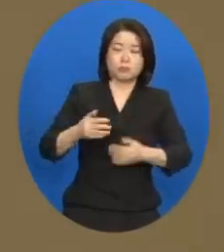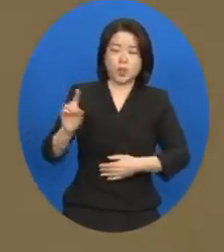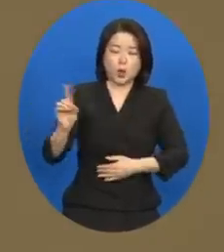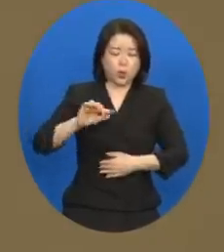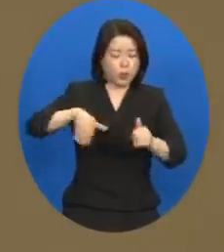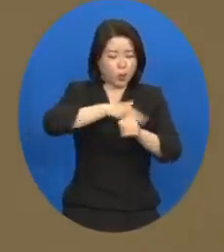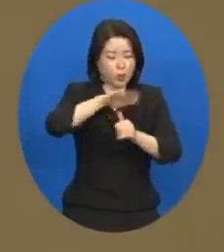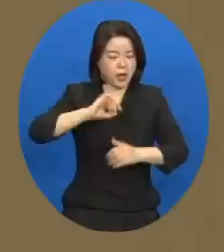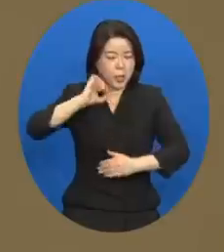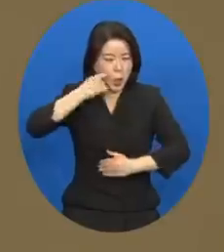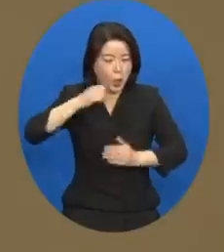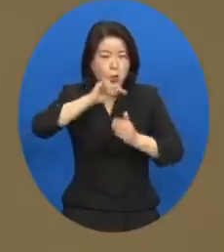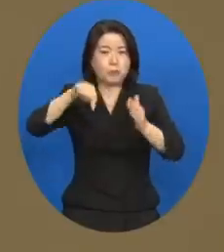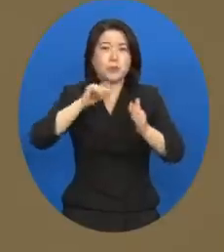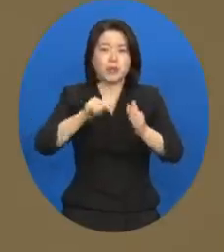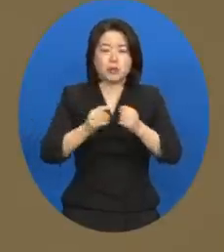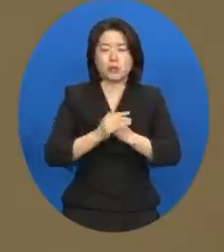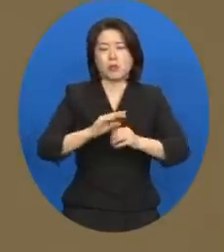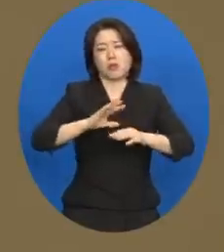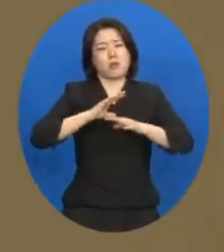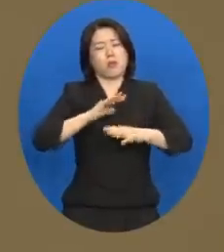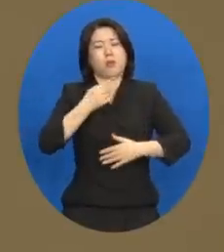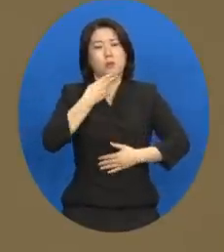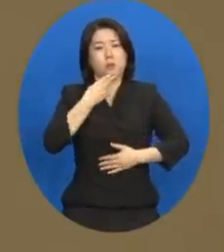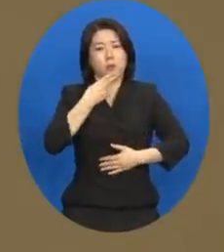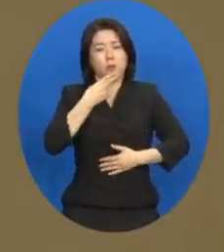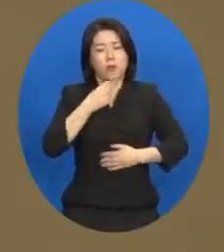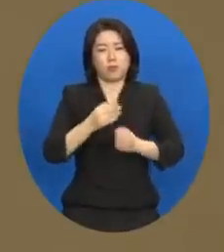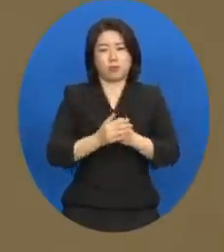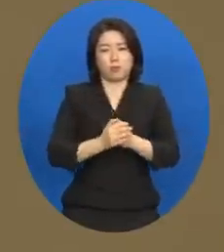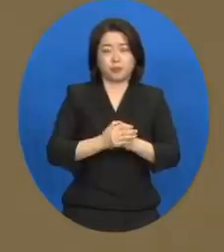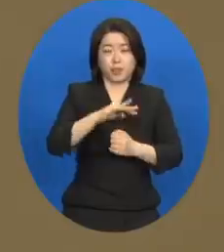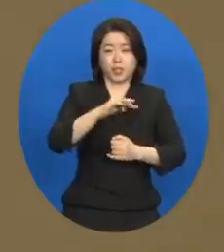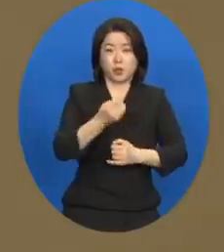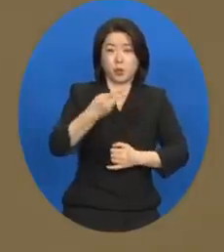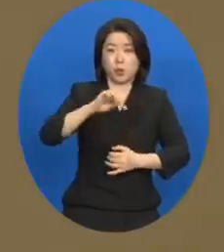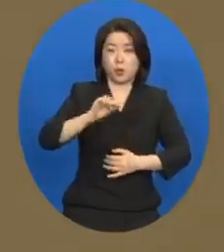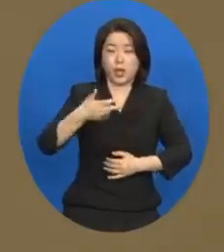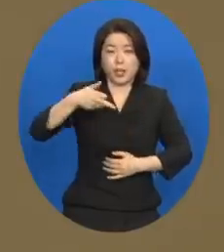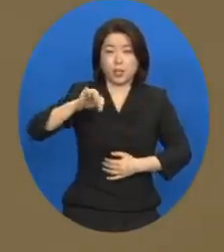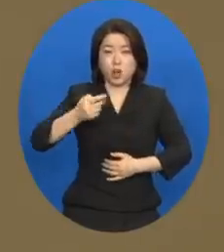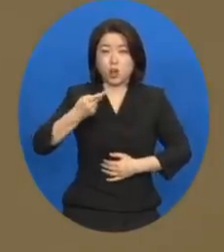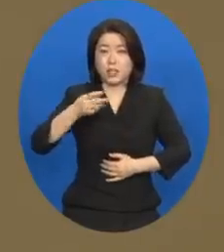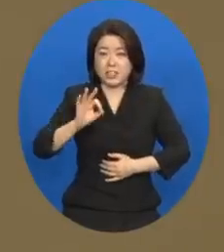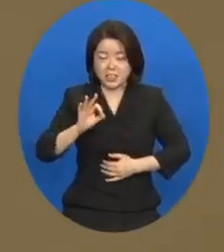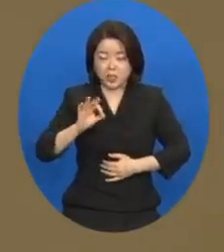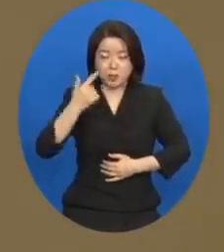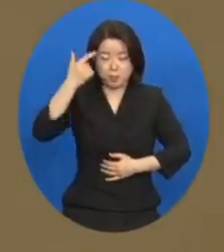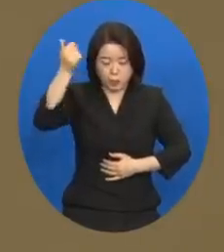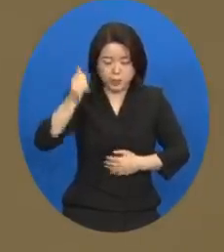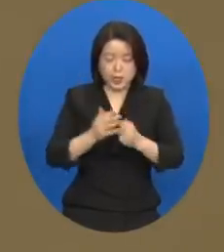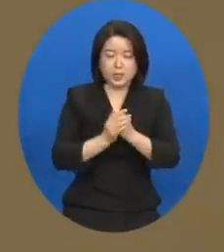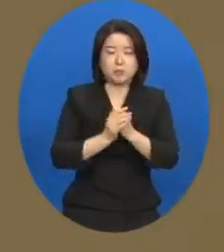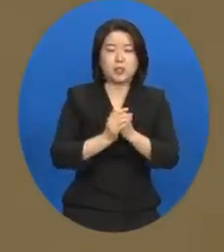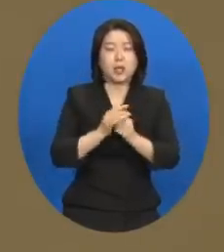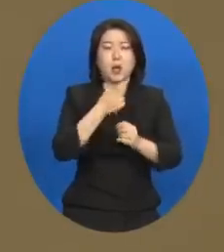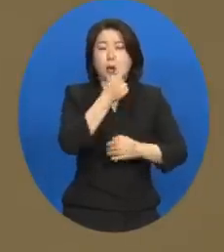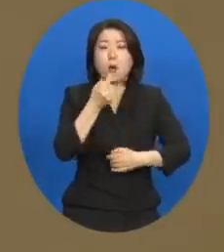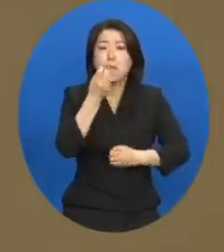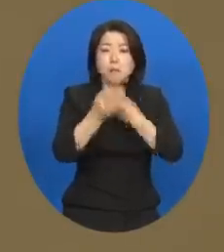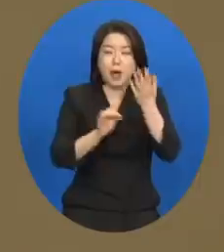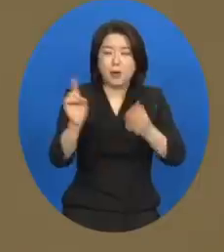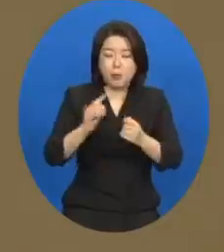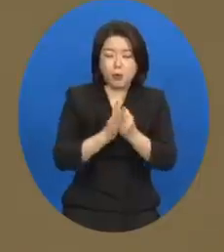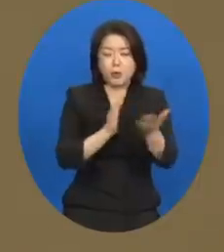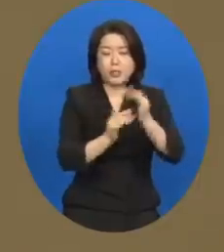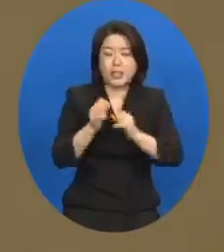속에서도 두려움이 없습니다. 로렌 커닝햄 목사님이 이렇게 고백해요. 예수 전도단 사역자들은